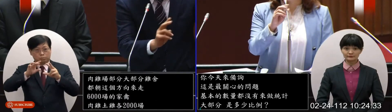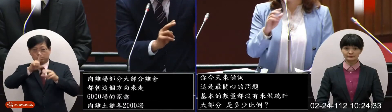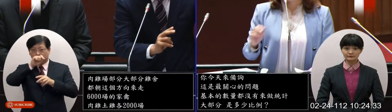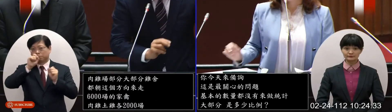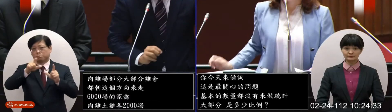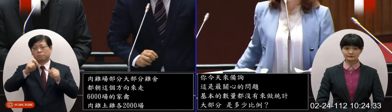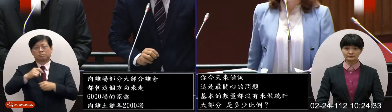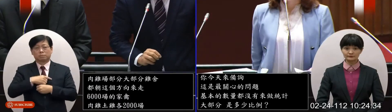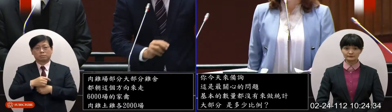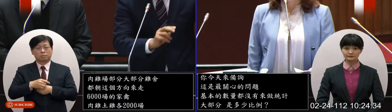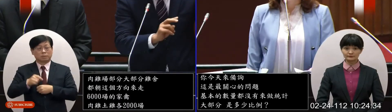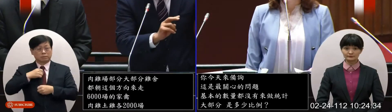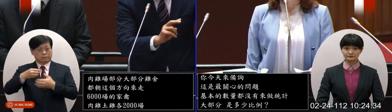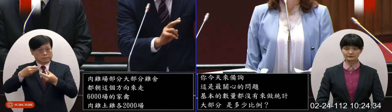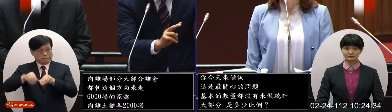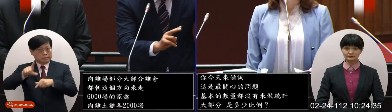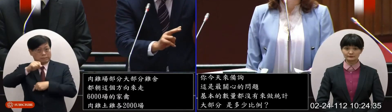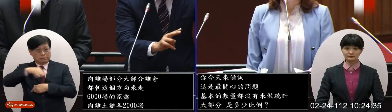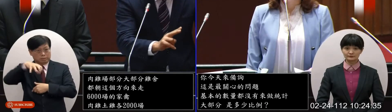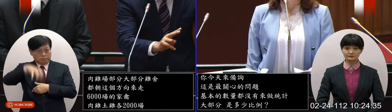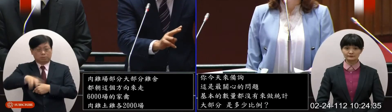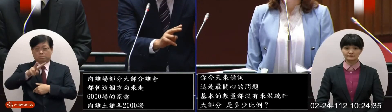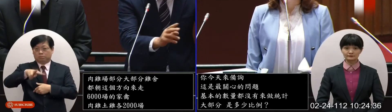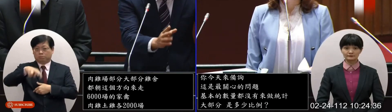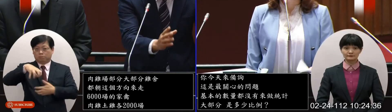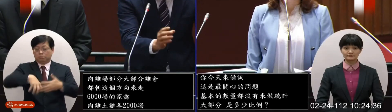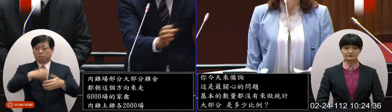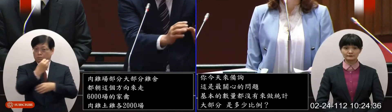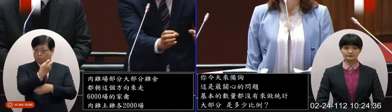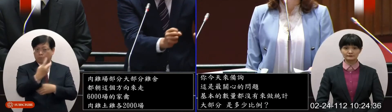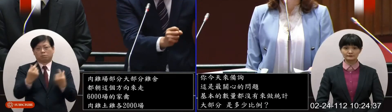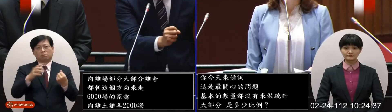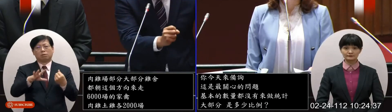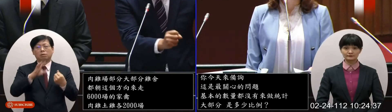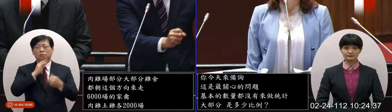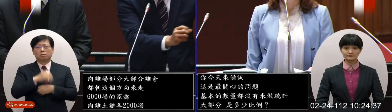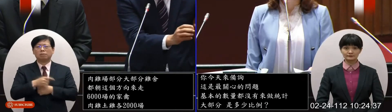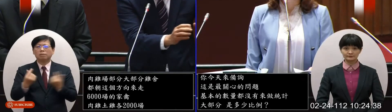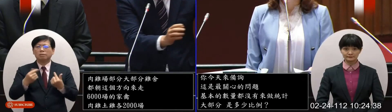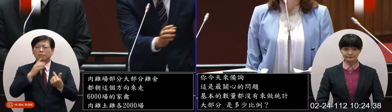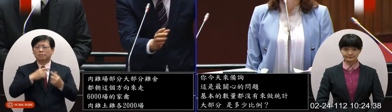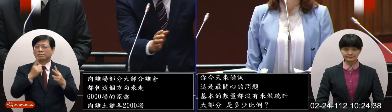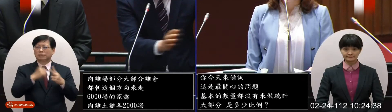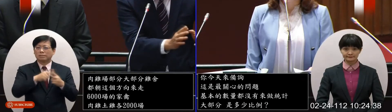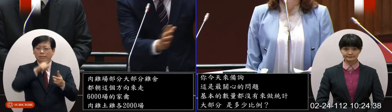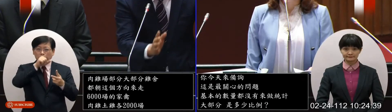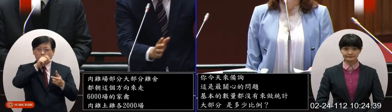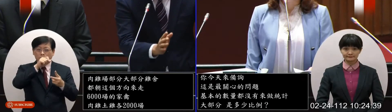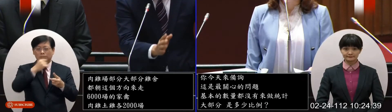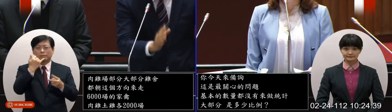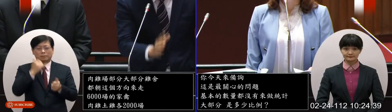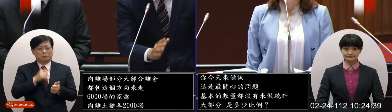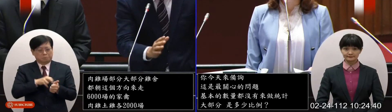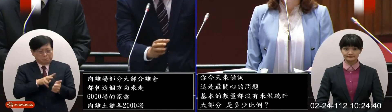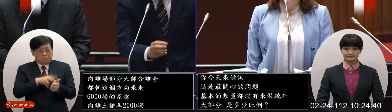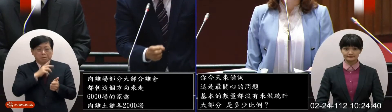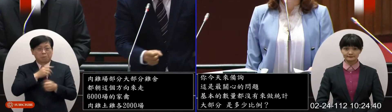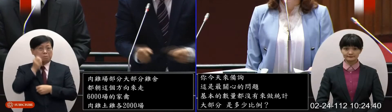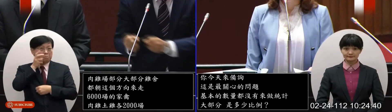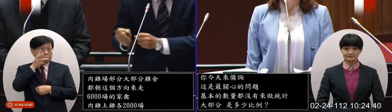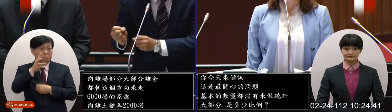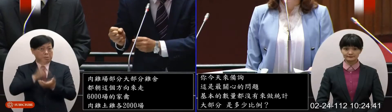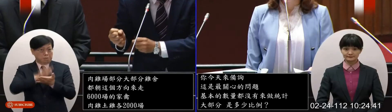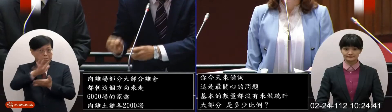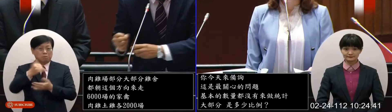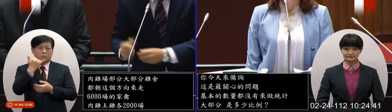样，2000场的蛋鸡场。其中有200场蛋中鸡场，为什么在蛋中鸡只是要用小鸡，让它2-3个月完之